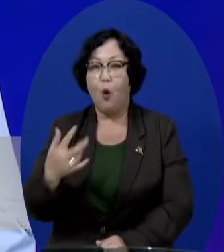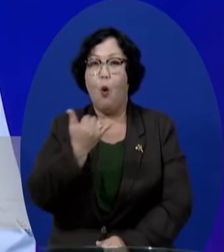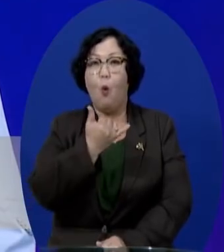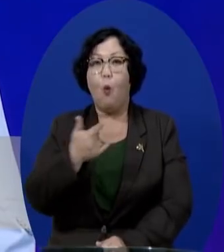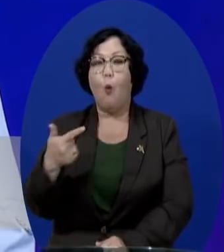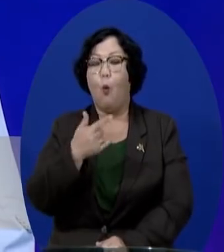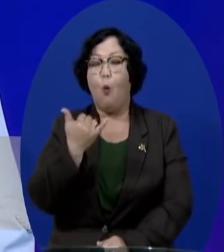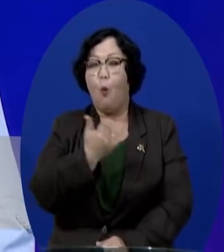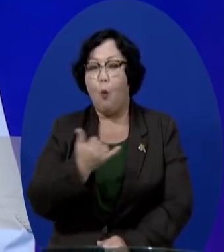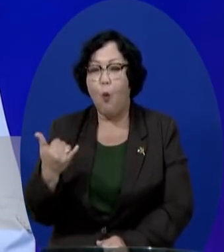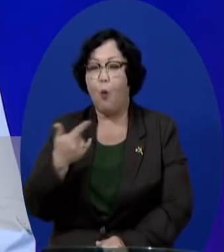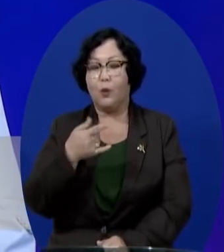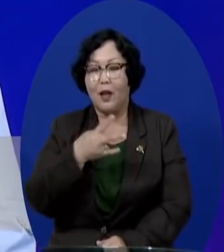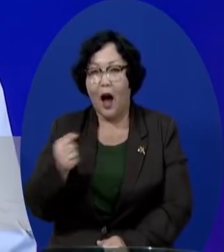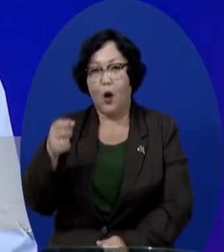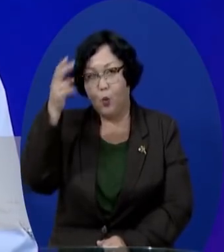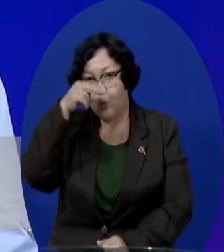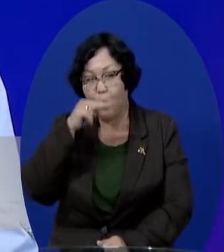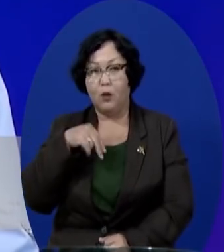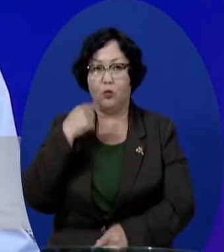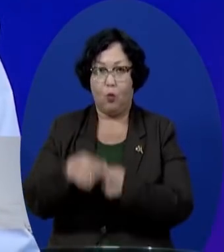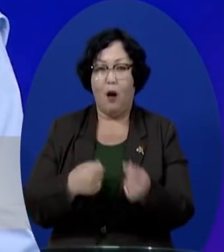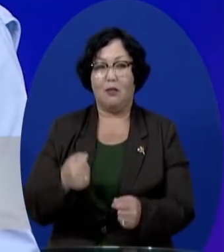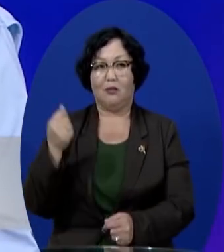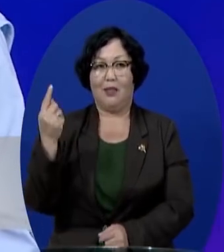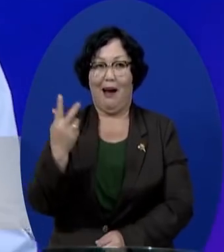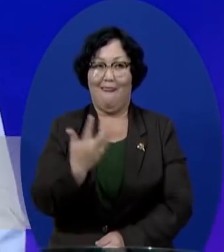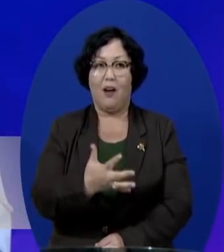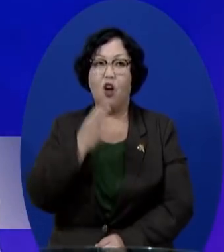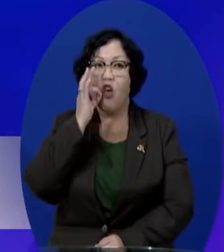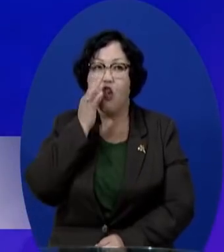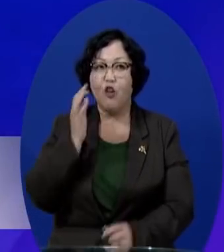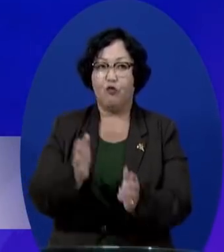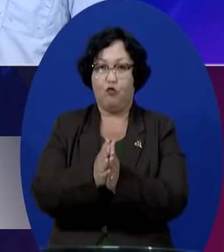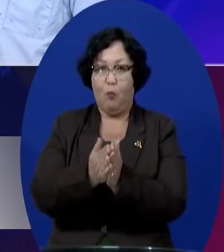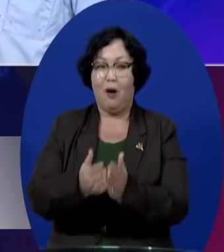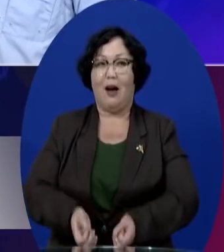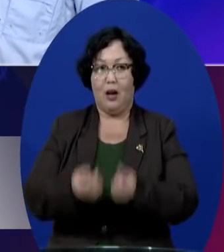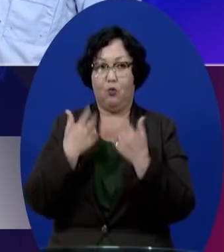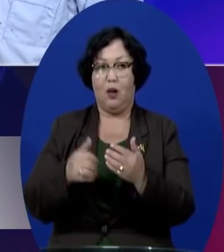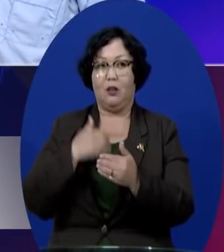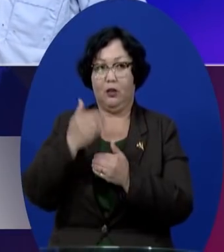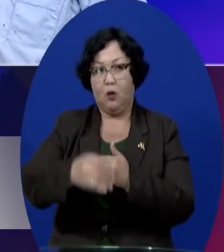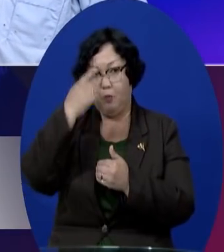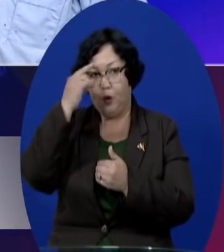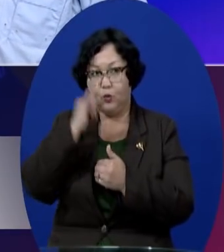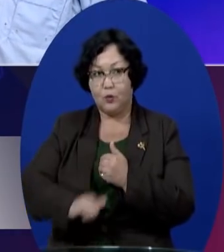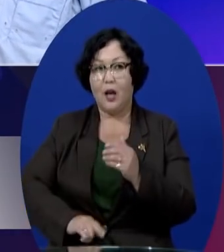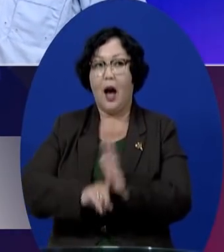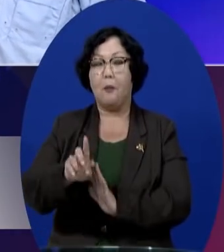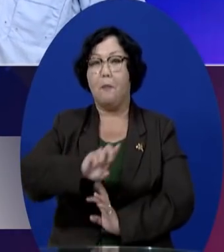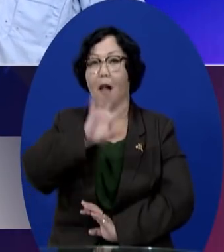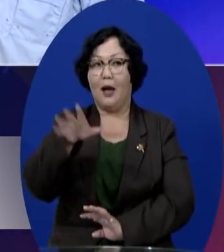талаар харуулсан 5 цуврал комикс бүтээл гарсан. За энэ зурагт комиксийн араас Монголд анх удаага байгаль